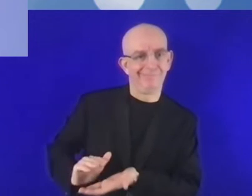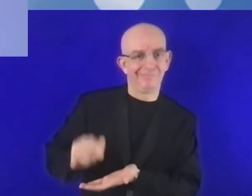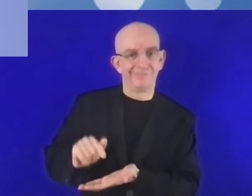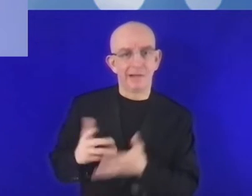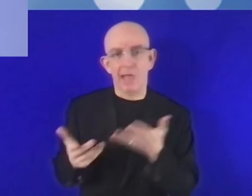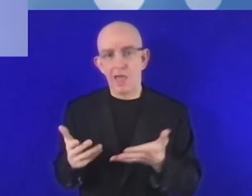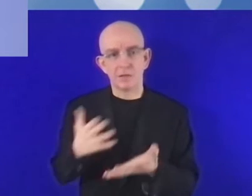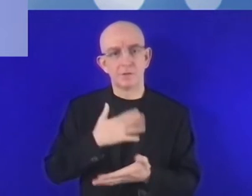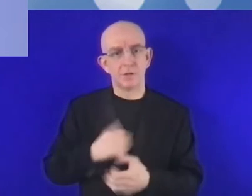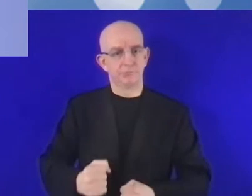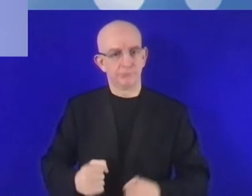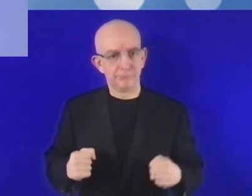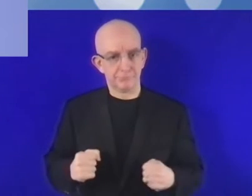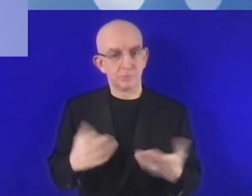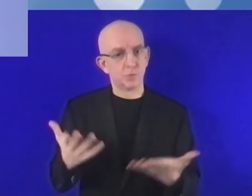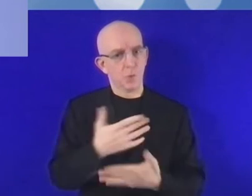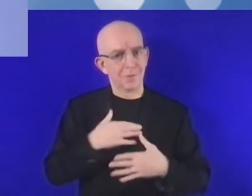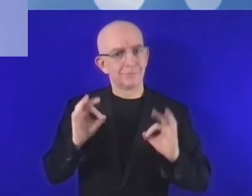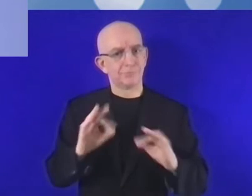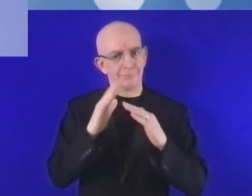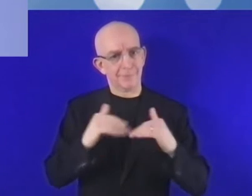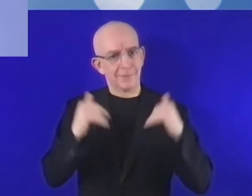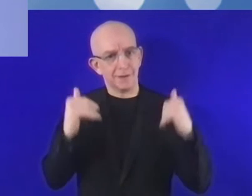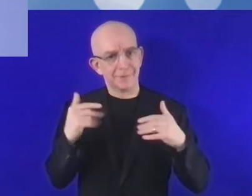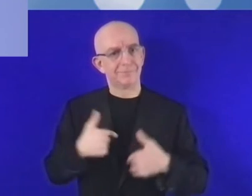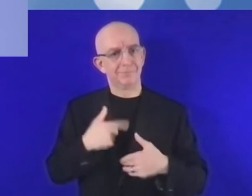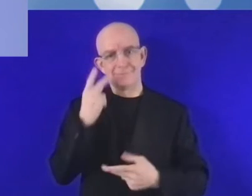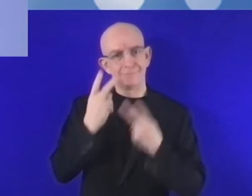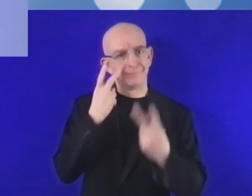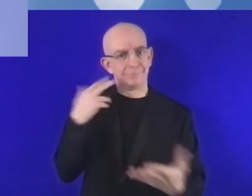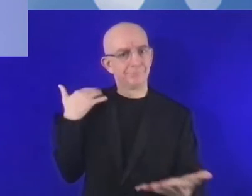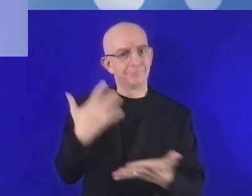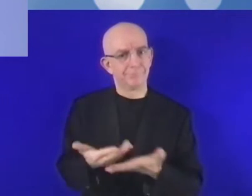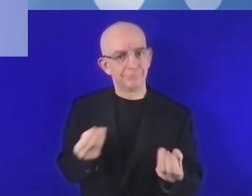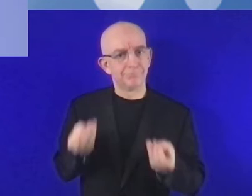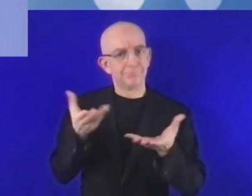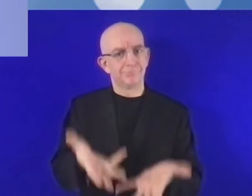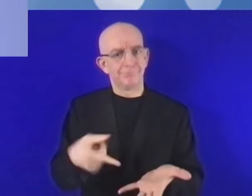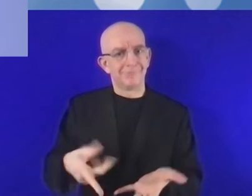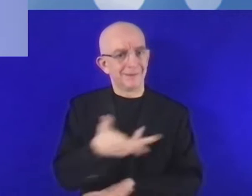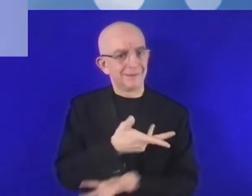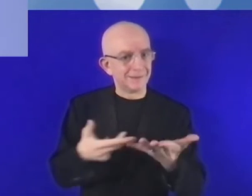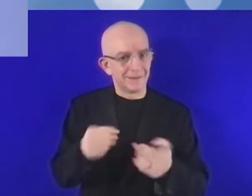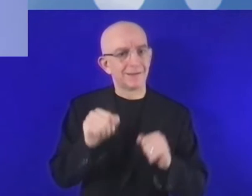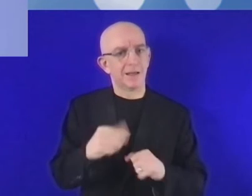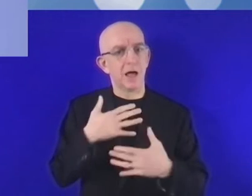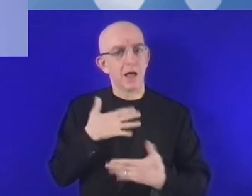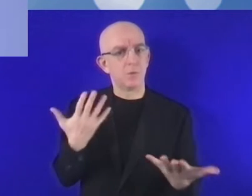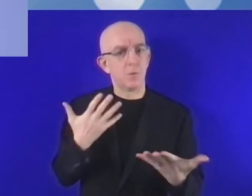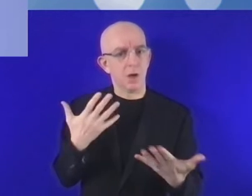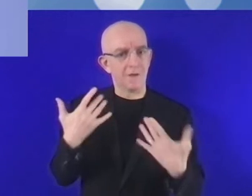непостоянным, и цифровая трансформация может помочь нам разрешить